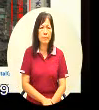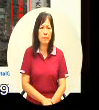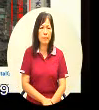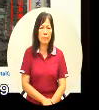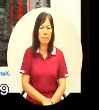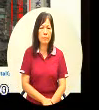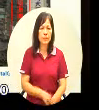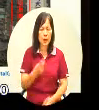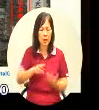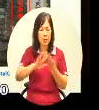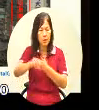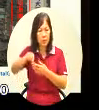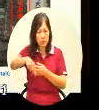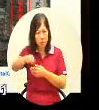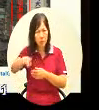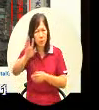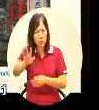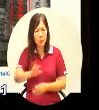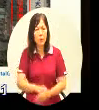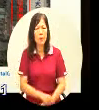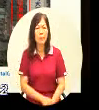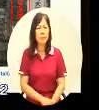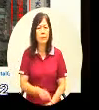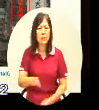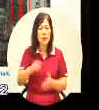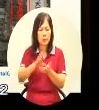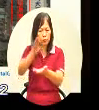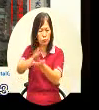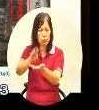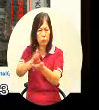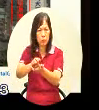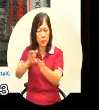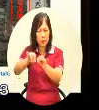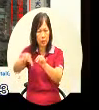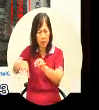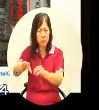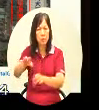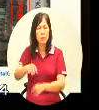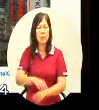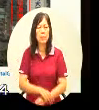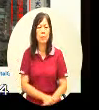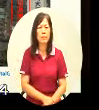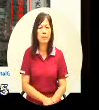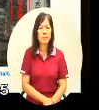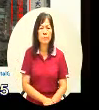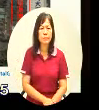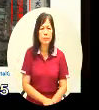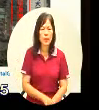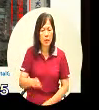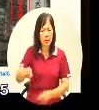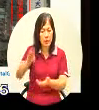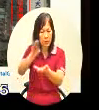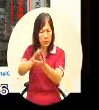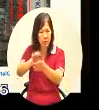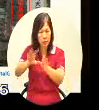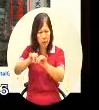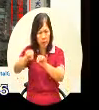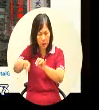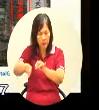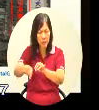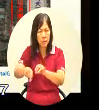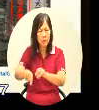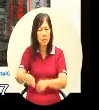这里又有一块哈，这一块这个是一个停车场用地啦。那这边因为停车场用地，那我